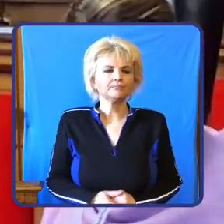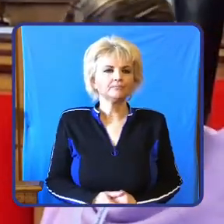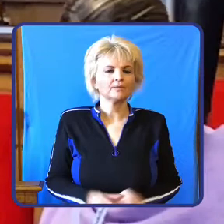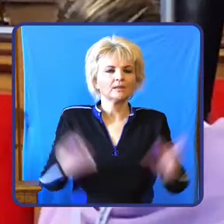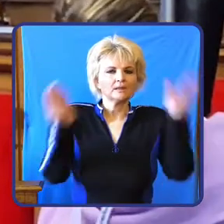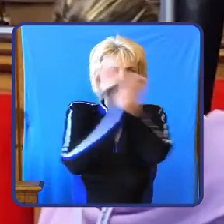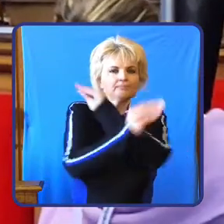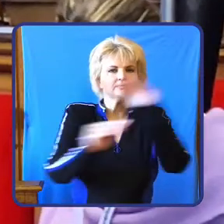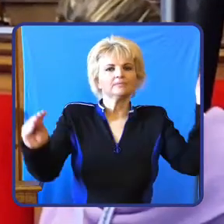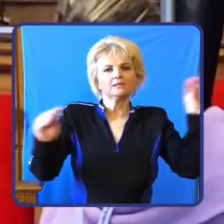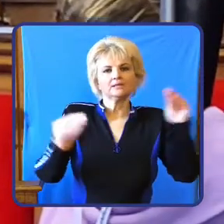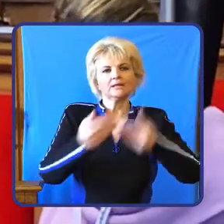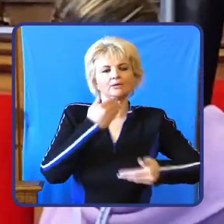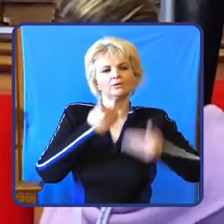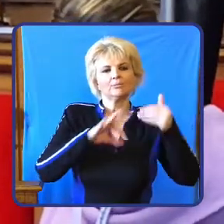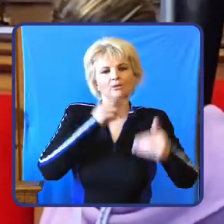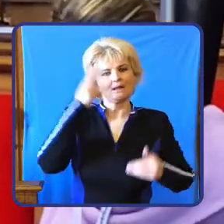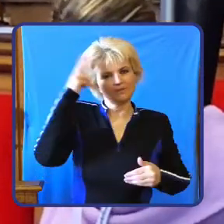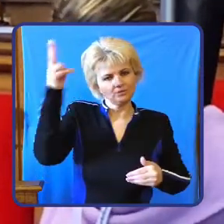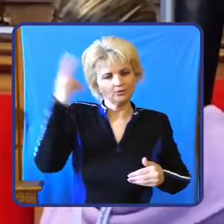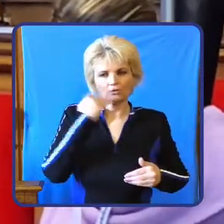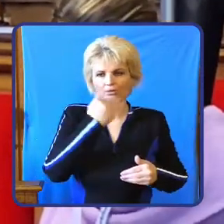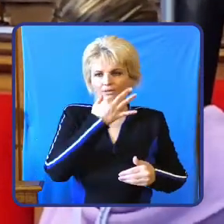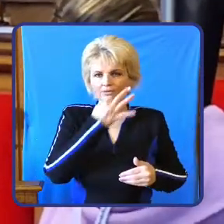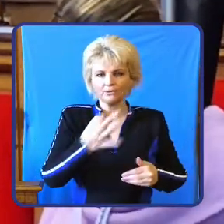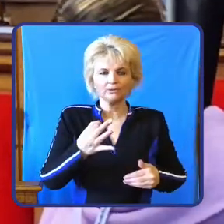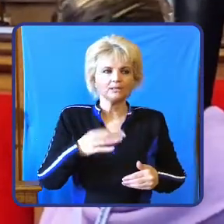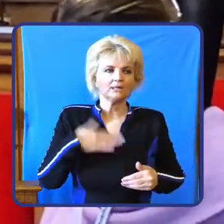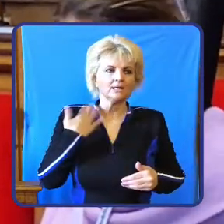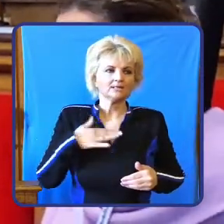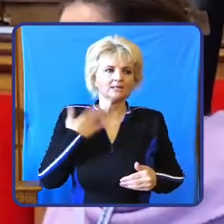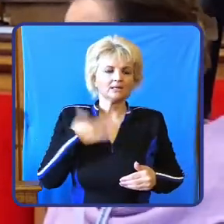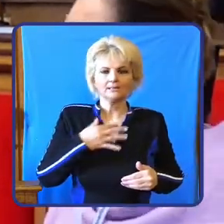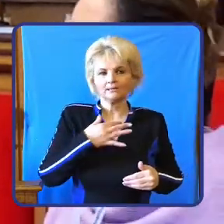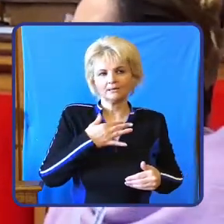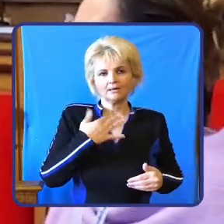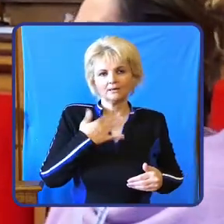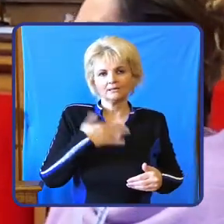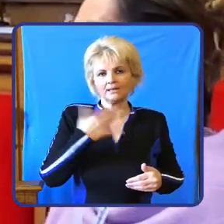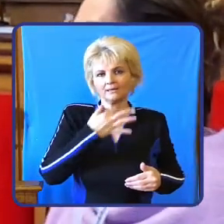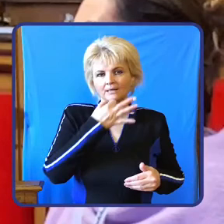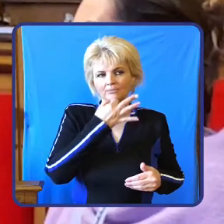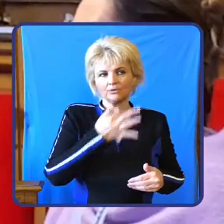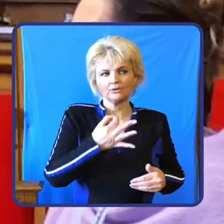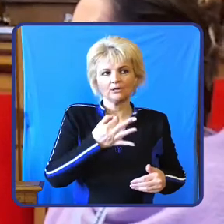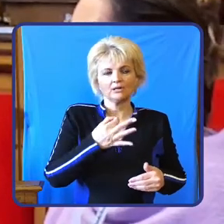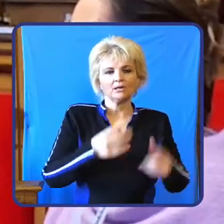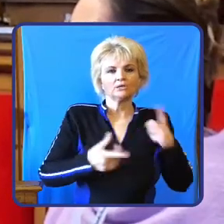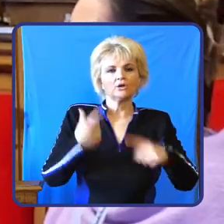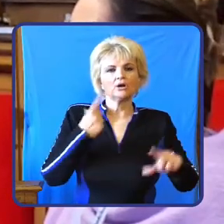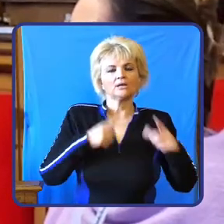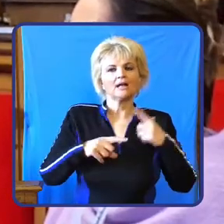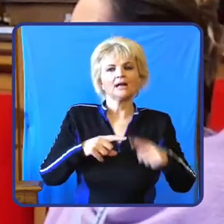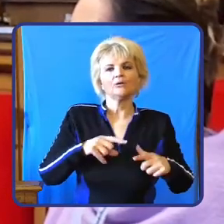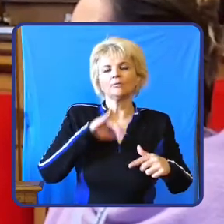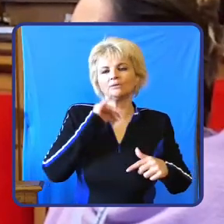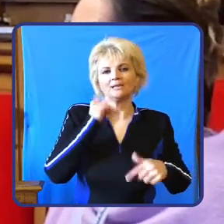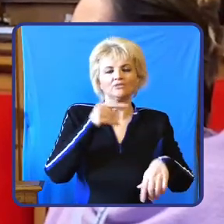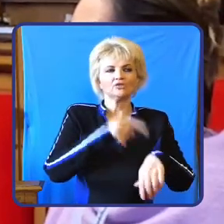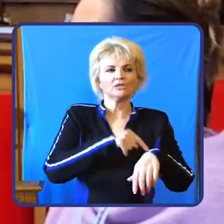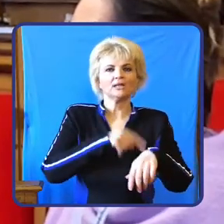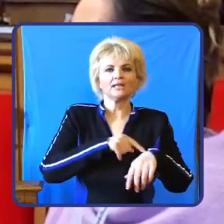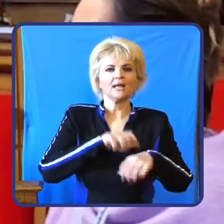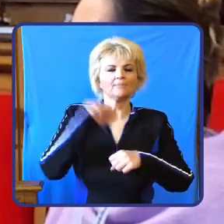Tisztelt közgyűlés, polgármester úr, köszönöm a szót. Először is szeretném megjegyezni, hogy sajnálom, hogy pártelnök úrnak most már nincs ideje arra, hogy itt a közgyűlésen